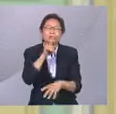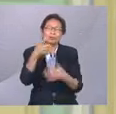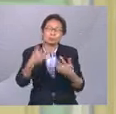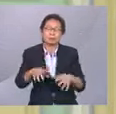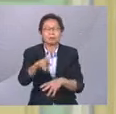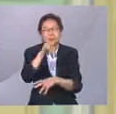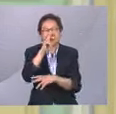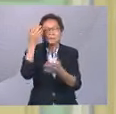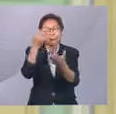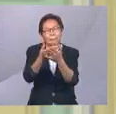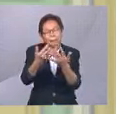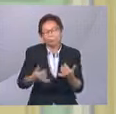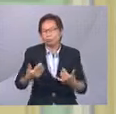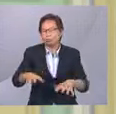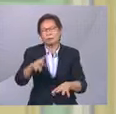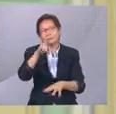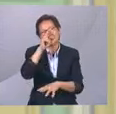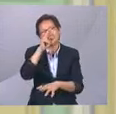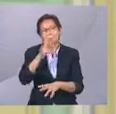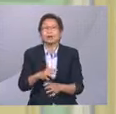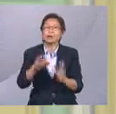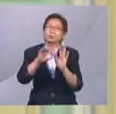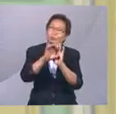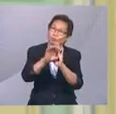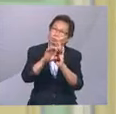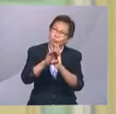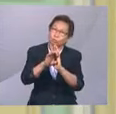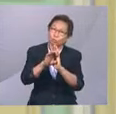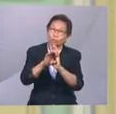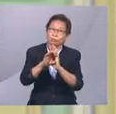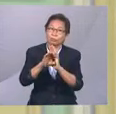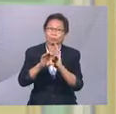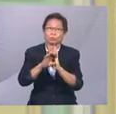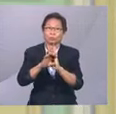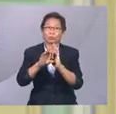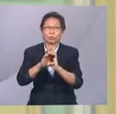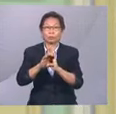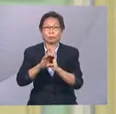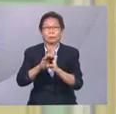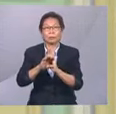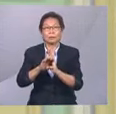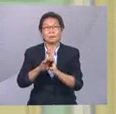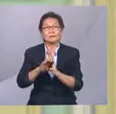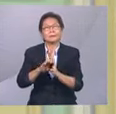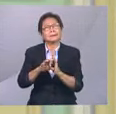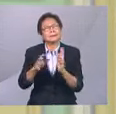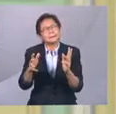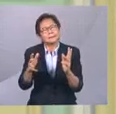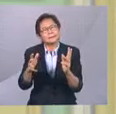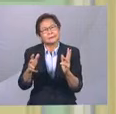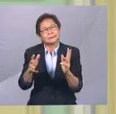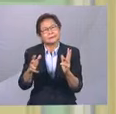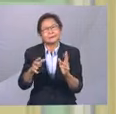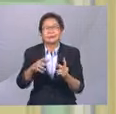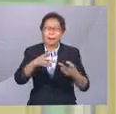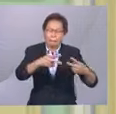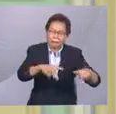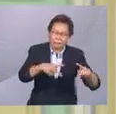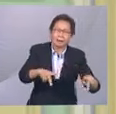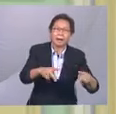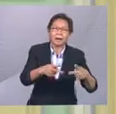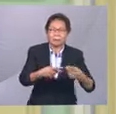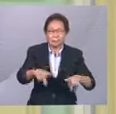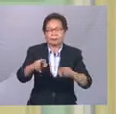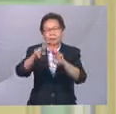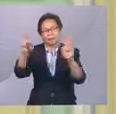stakat hal ini bisa jadi segi papan nama pasal dan sebagainya